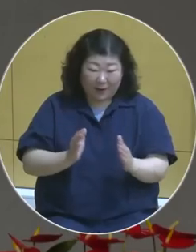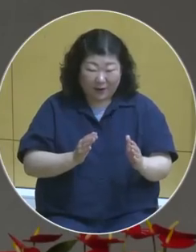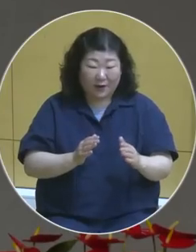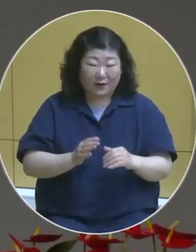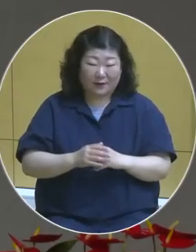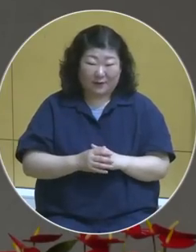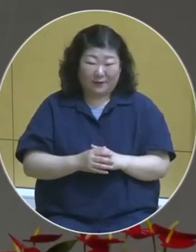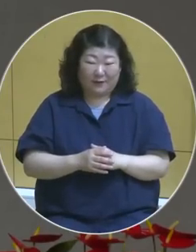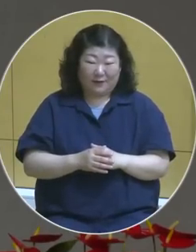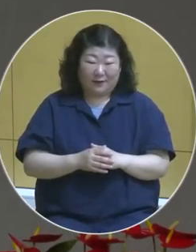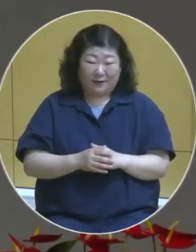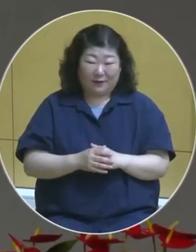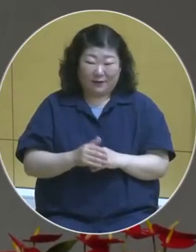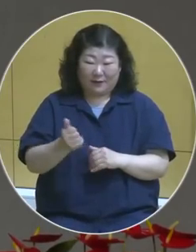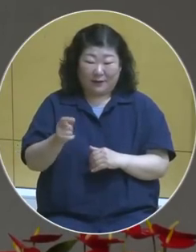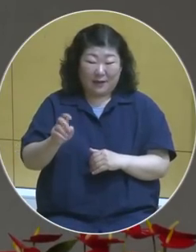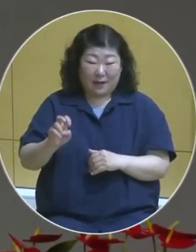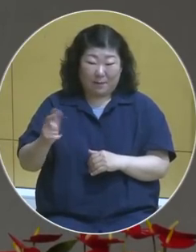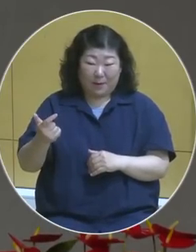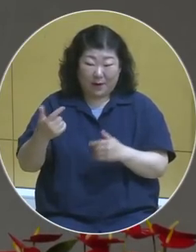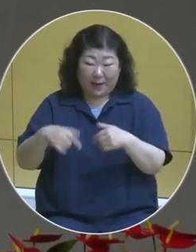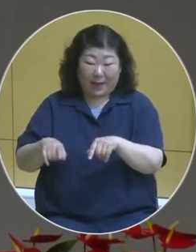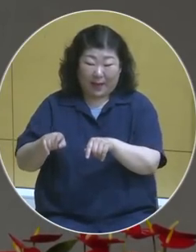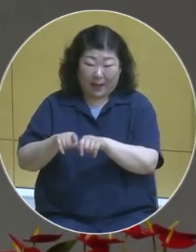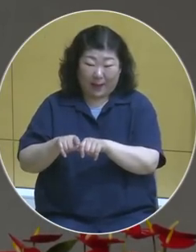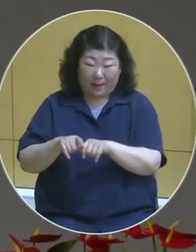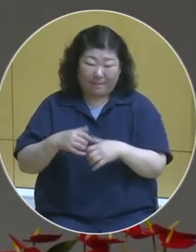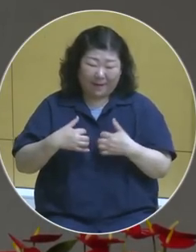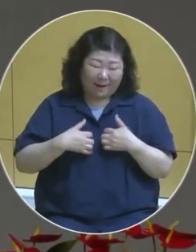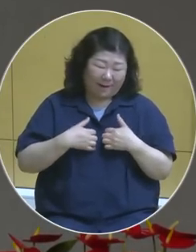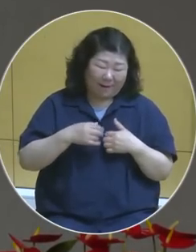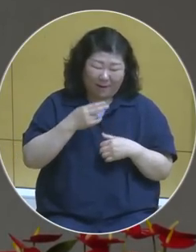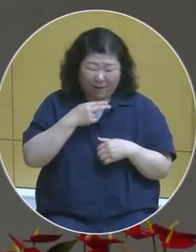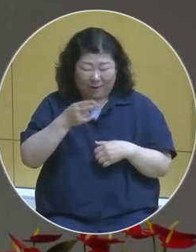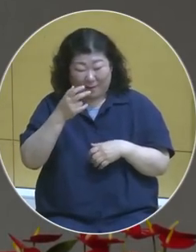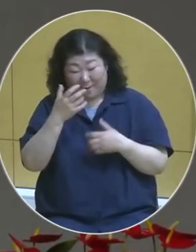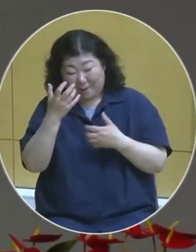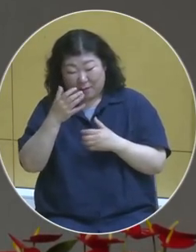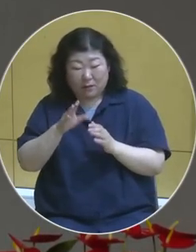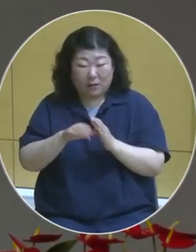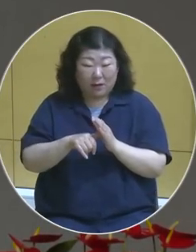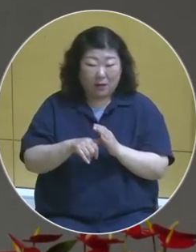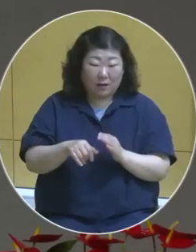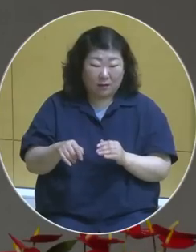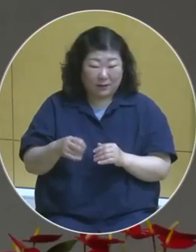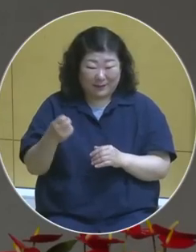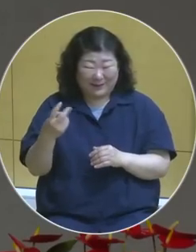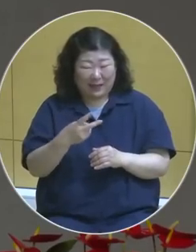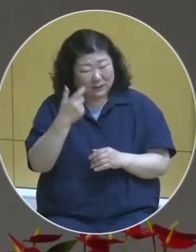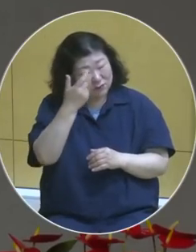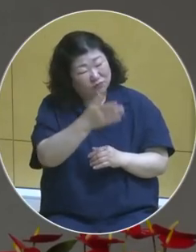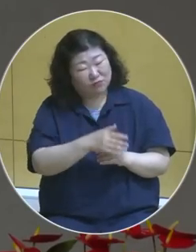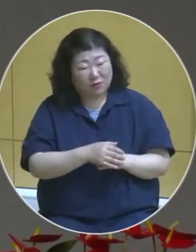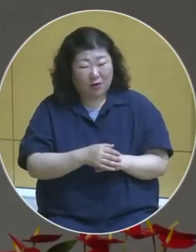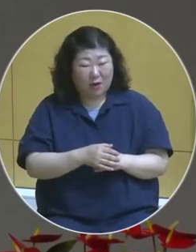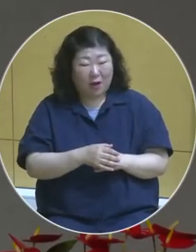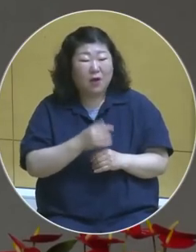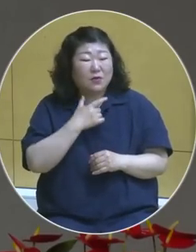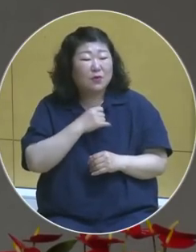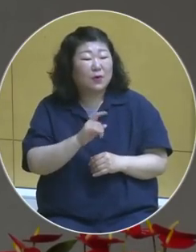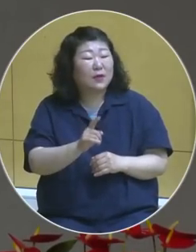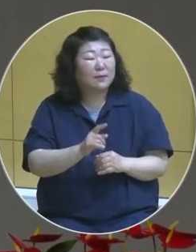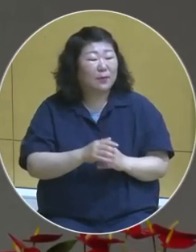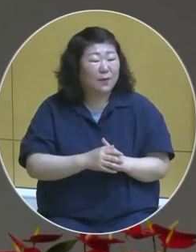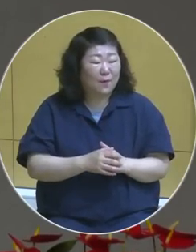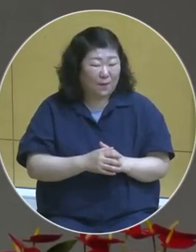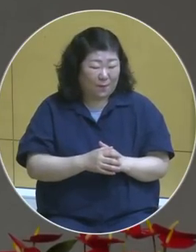왕이 하만과 함께 즐겁게 술을 마실 때에 에스더의 소청이 무엇이냐고 구체적으로 묻습니다. 그때 에스더는 역시 왕의 예상을